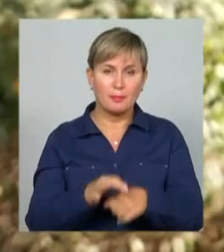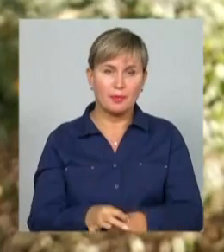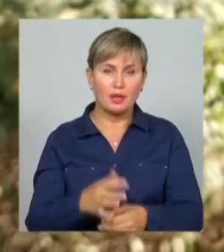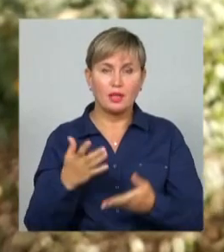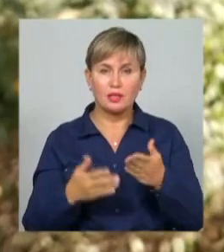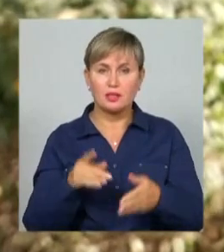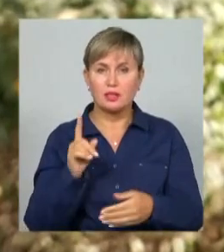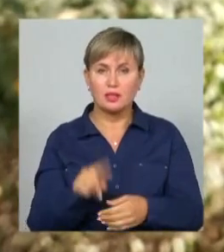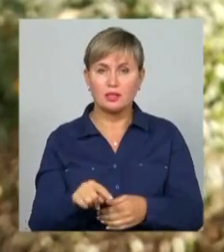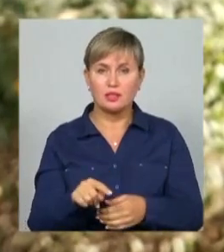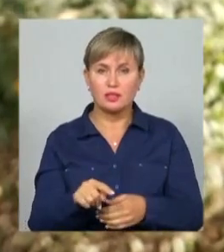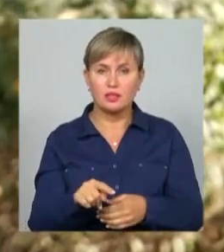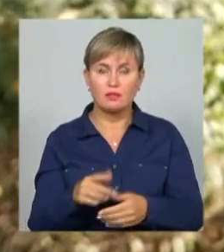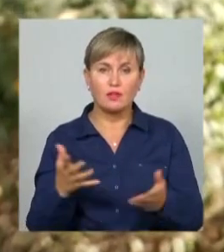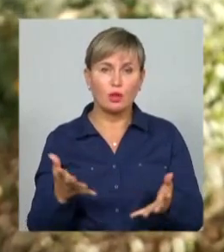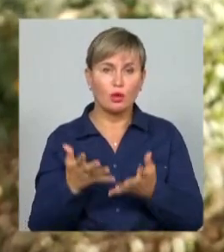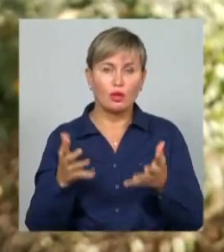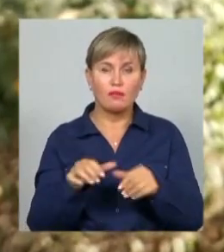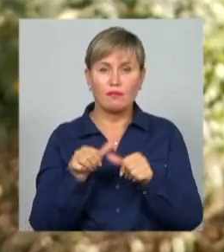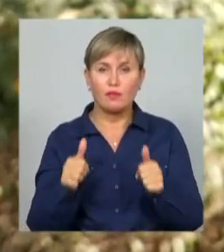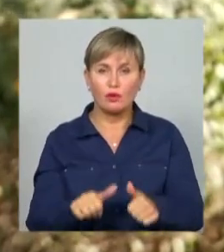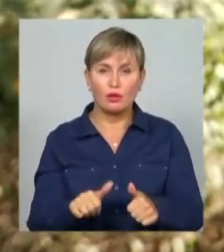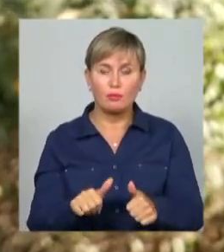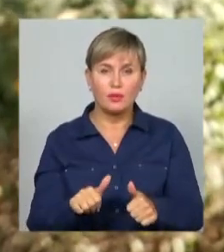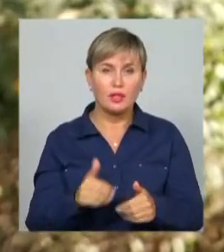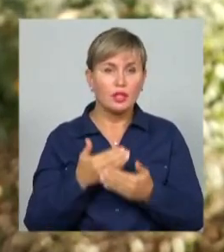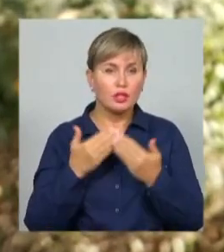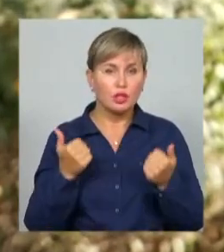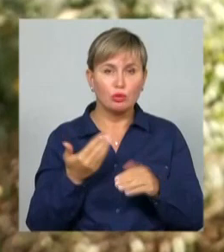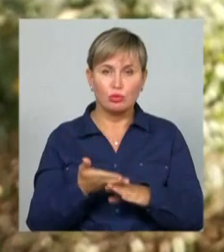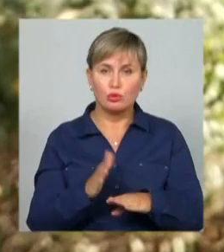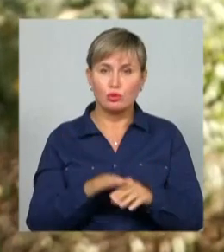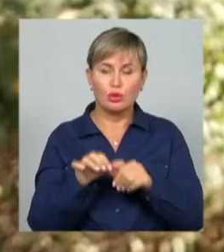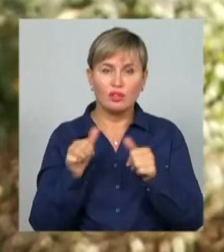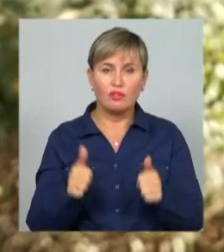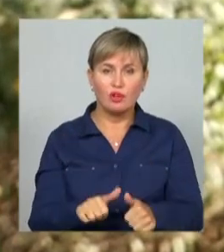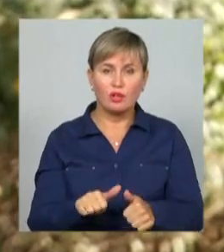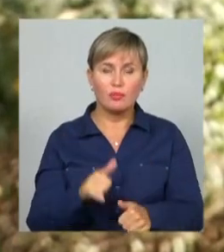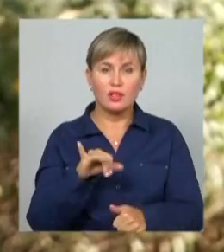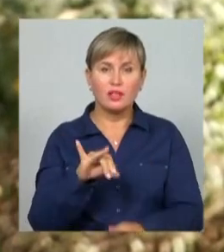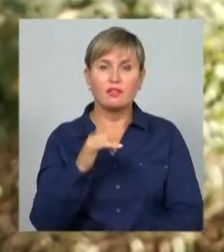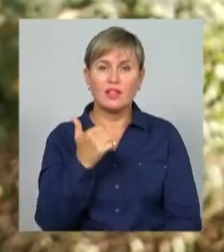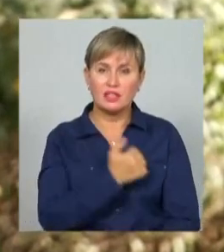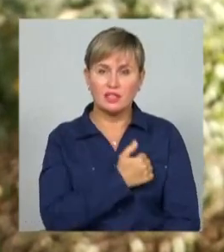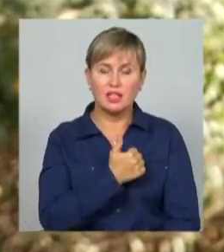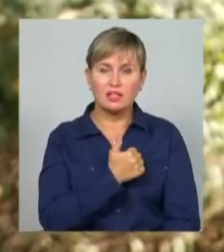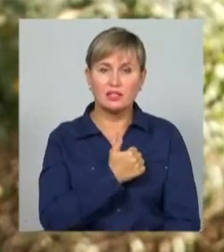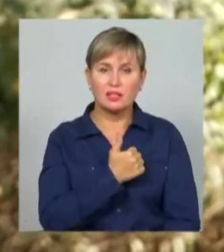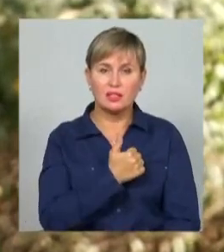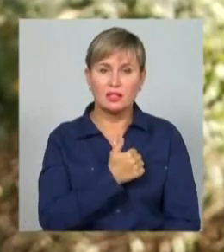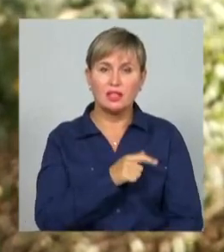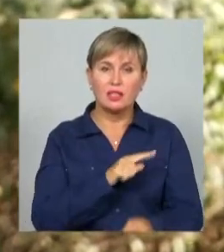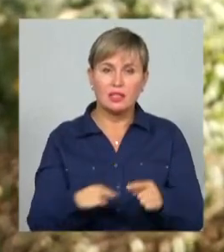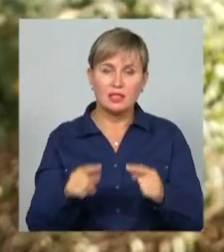даже в легкой форме, отсутствуют тяжелые формы. Вакцинация